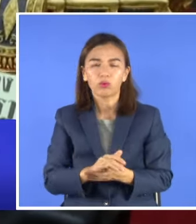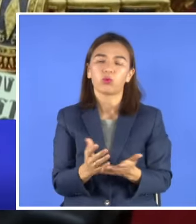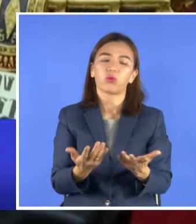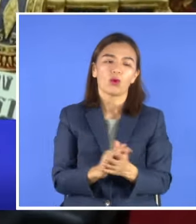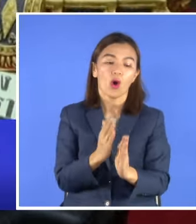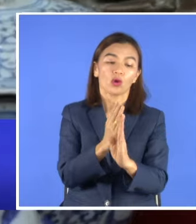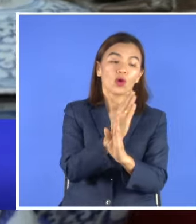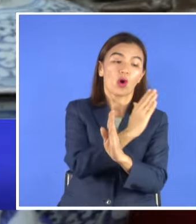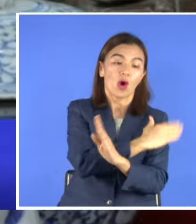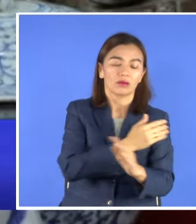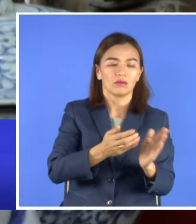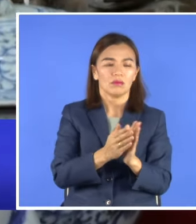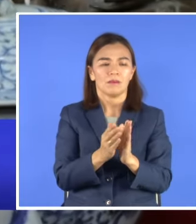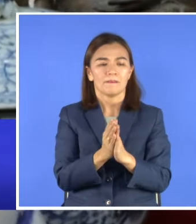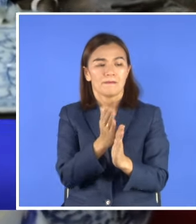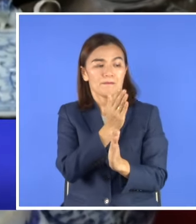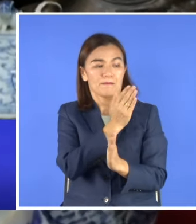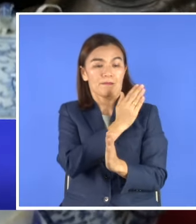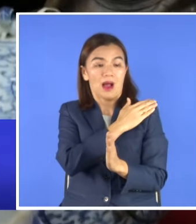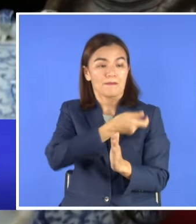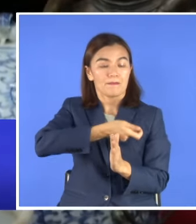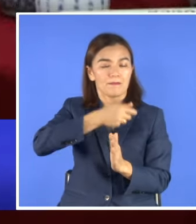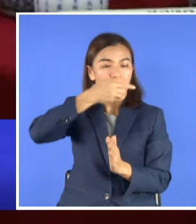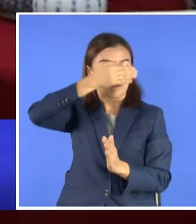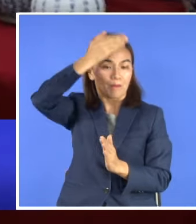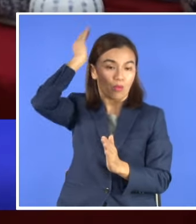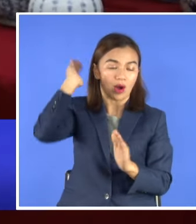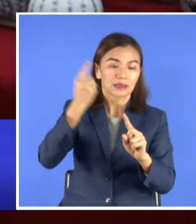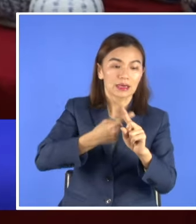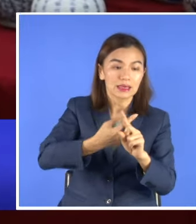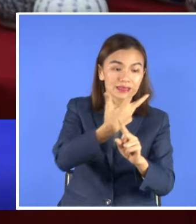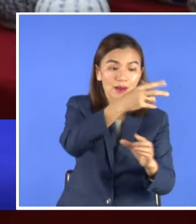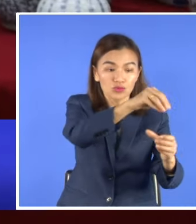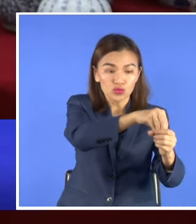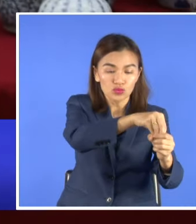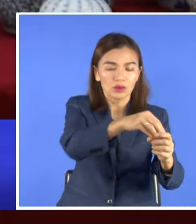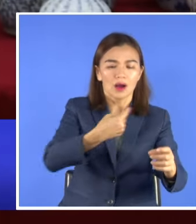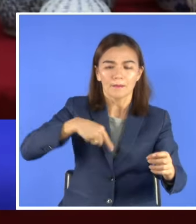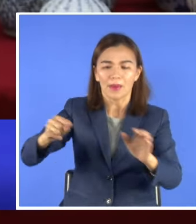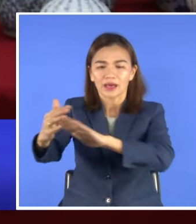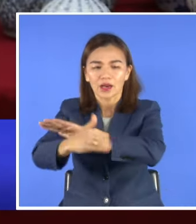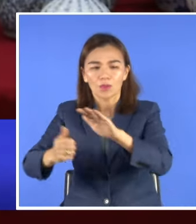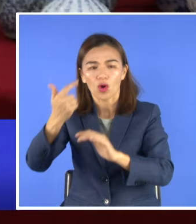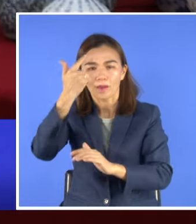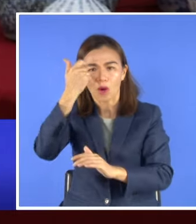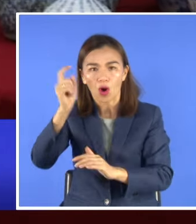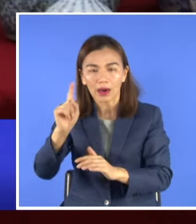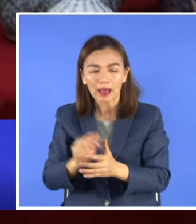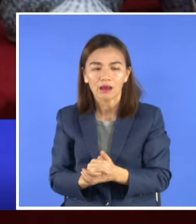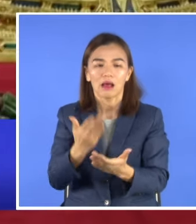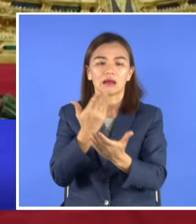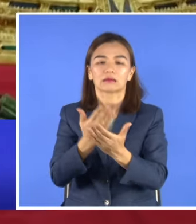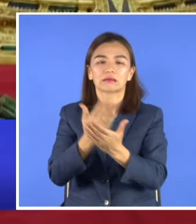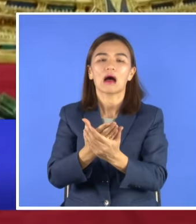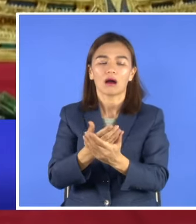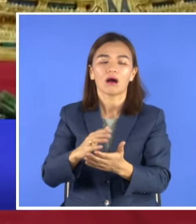จ้าตัวเนี่ยนายบุญเชิดก็ให้การบอกว่าเหตุจูงใจที่ไปขโมยพระพุทธรูปครั้งนี้เพราะต้องการนำเงินไปซ่อมรถยนต์ของตัวเองนี่บอกแบ